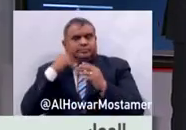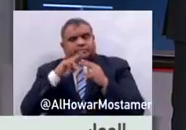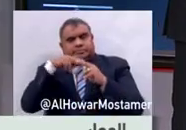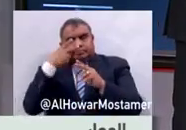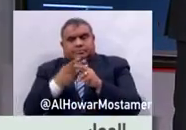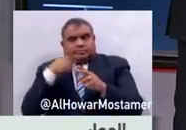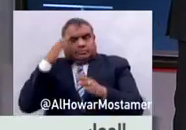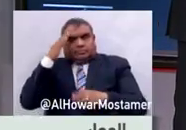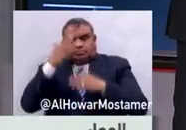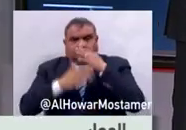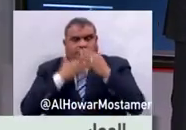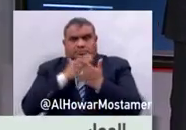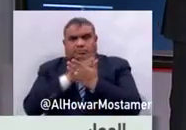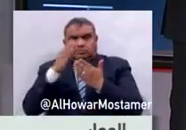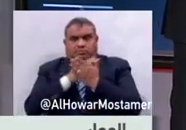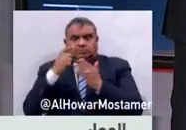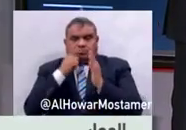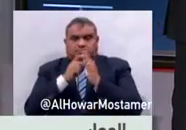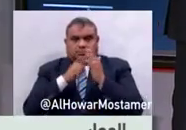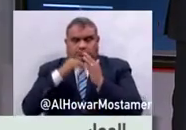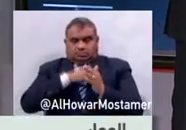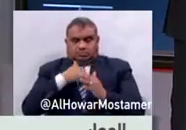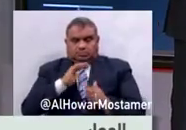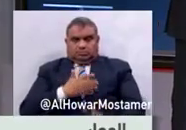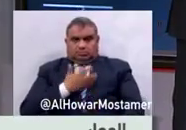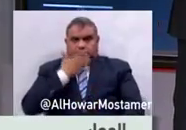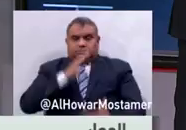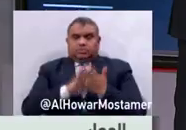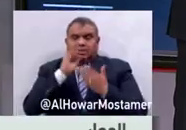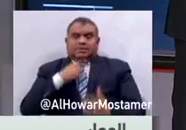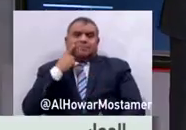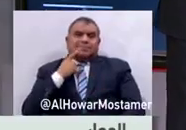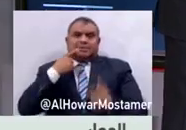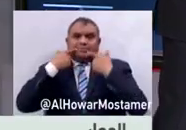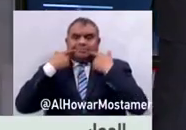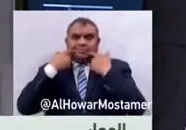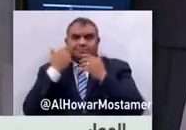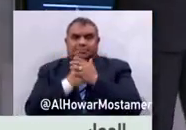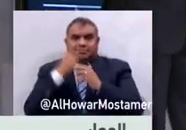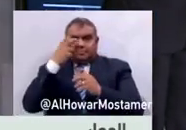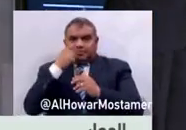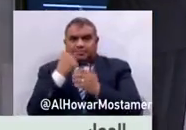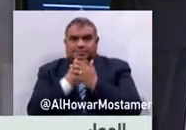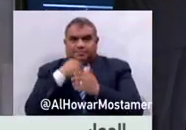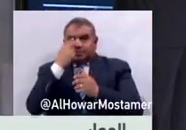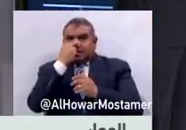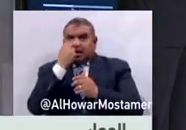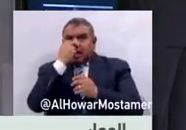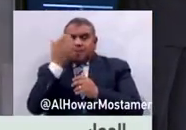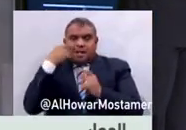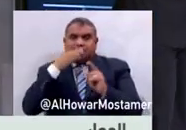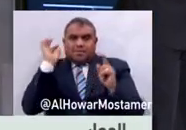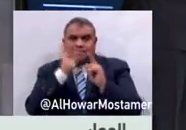أن يشغلهم أي تغيير هم متضايقين منه. طب هل عبد الناصر استفاد من النكت التي قيلت